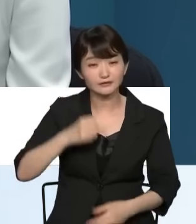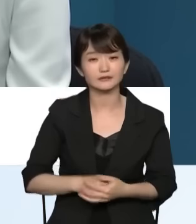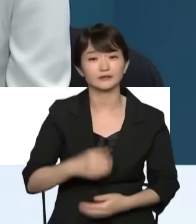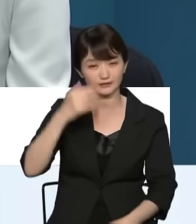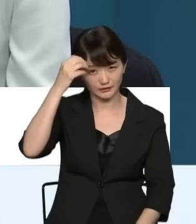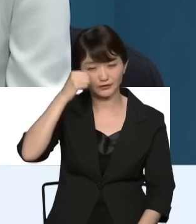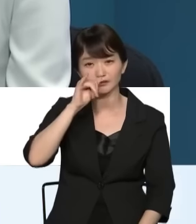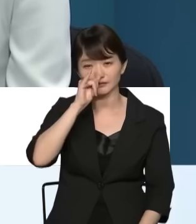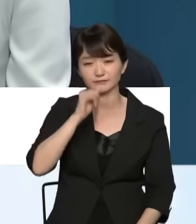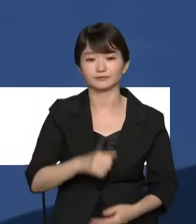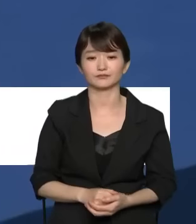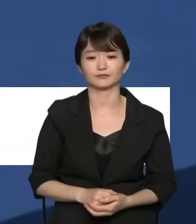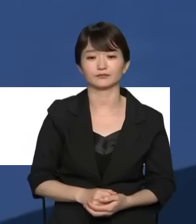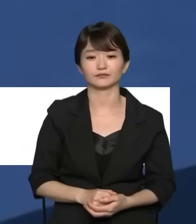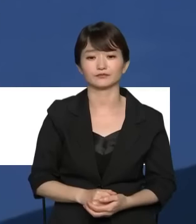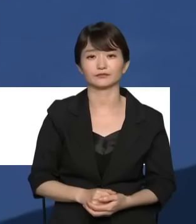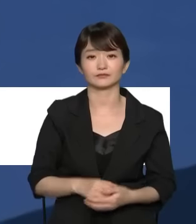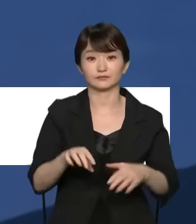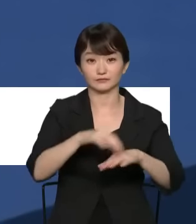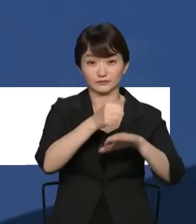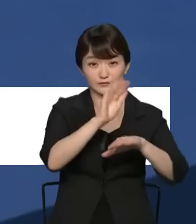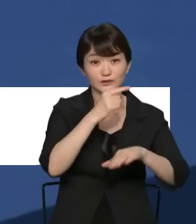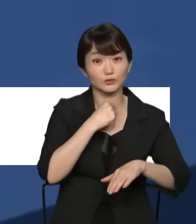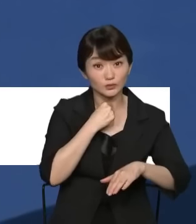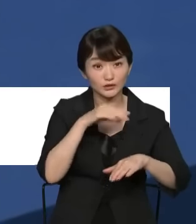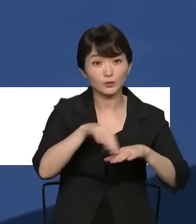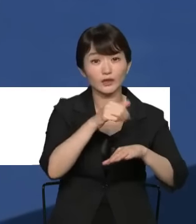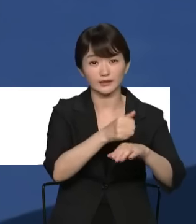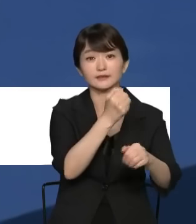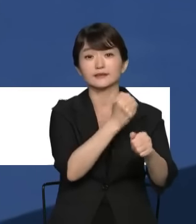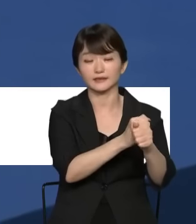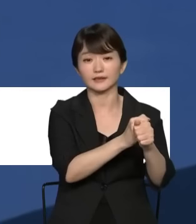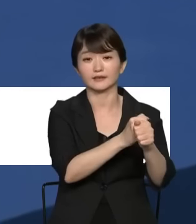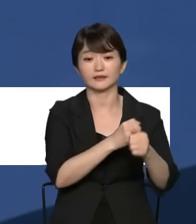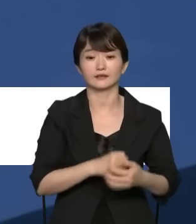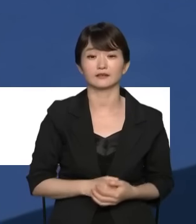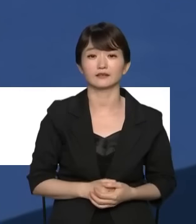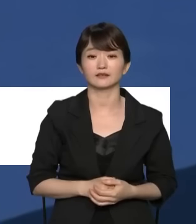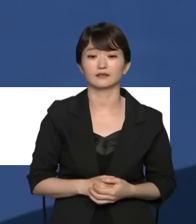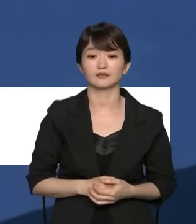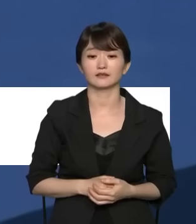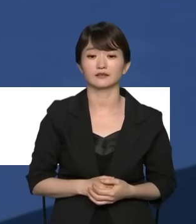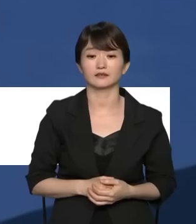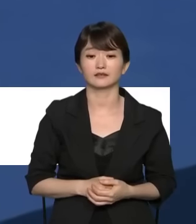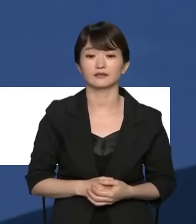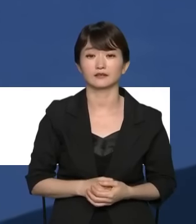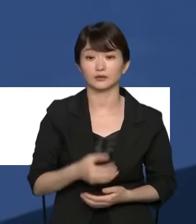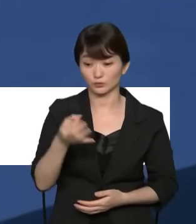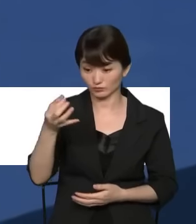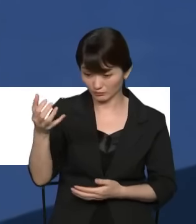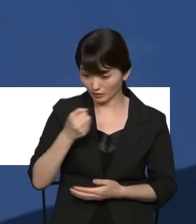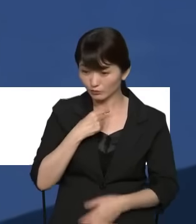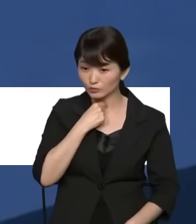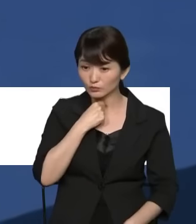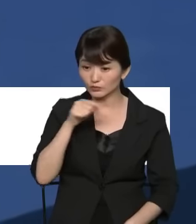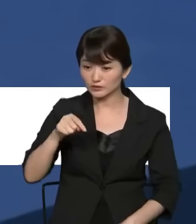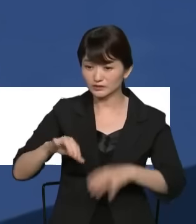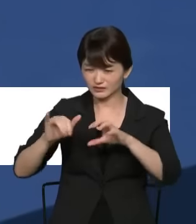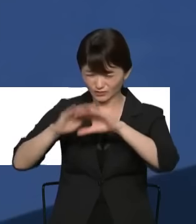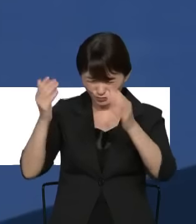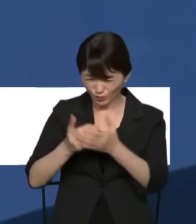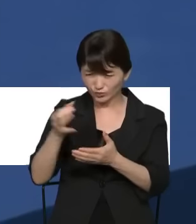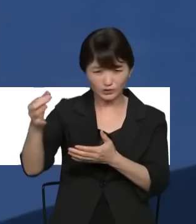대사이기도 한데 네. 왕이 되고 싶으면 왕을 해. 그리고 돈을 갖고 싶으면 이 세상 모든 돈을